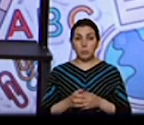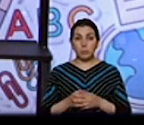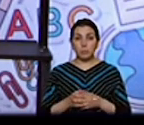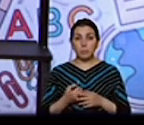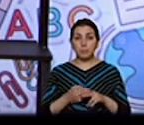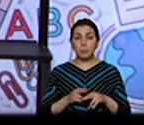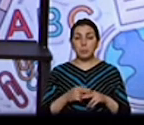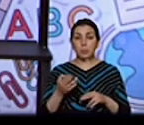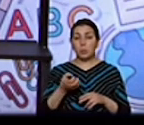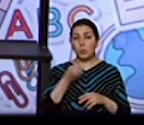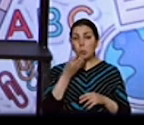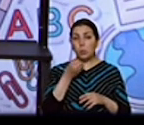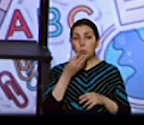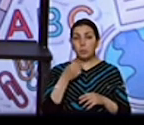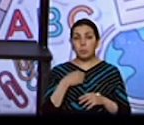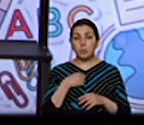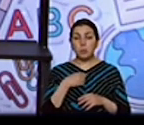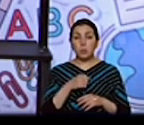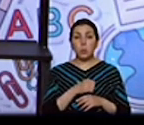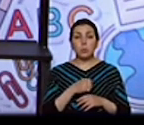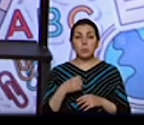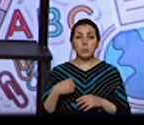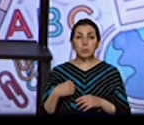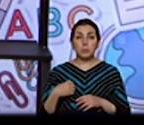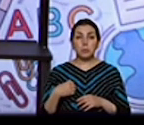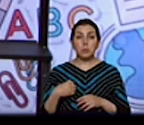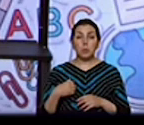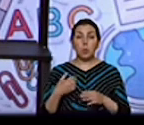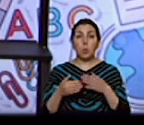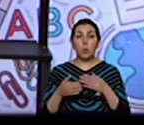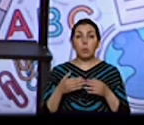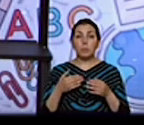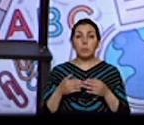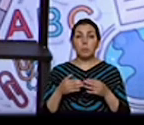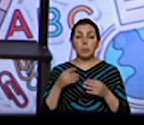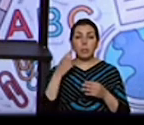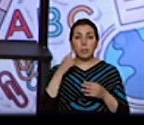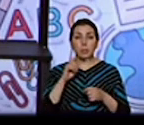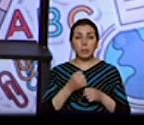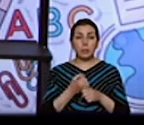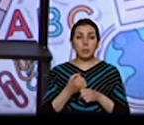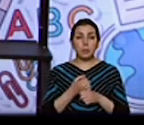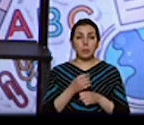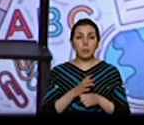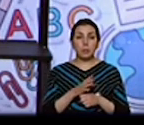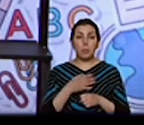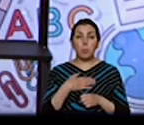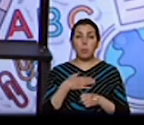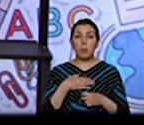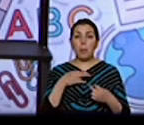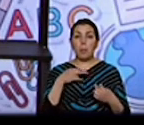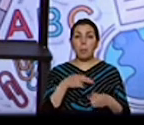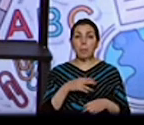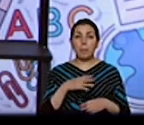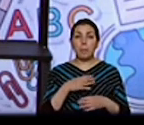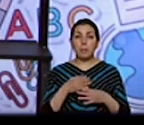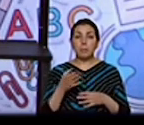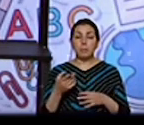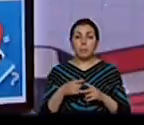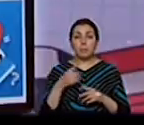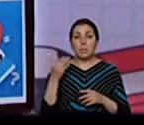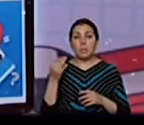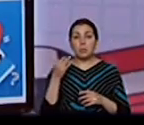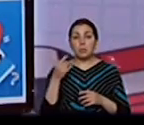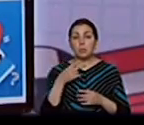gullarni biz o'zimiz, o'z qo'limiz bilan yaratdik. Bizni mehnatimiz singdi va ajoyib ko'rib